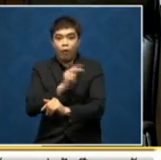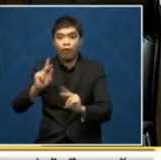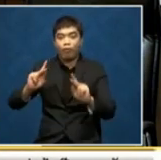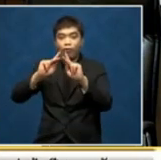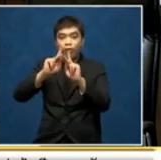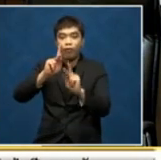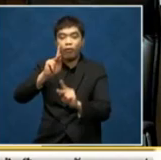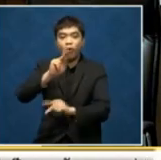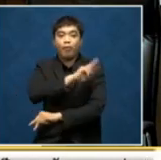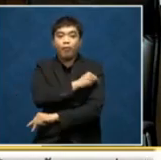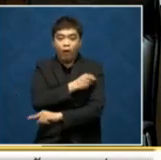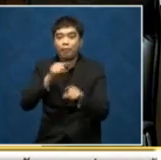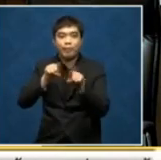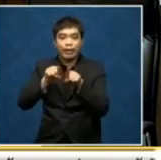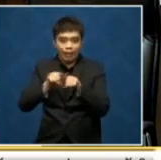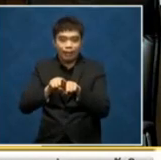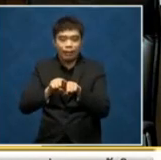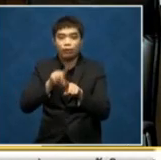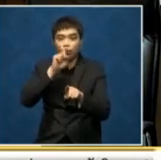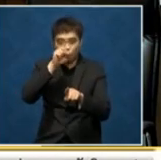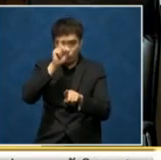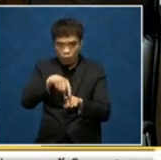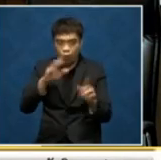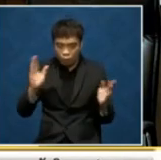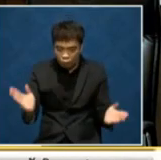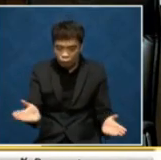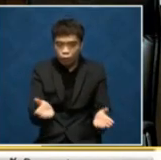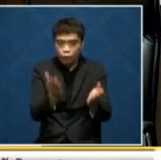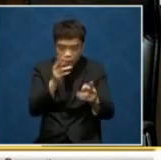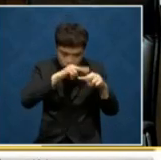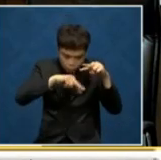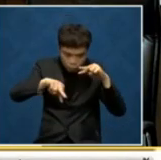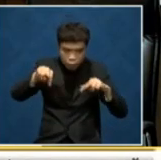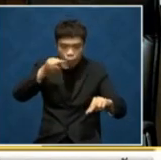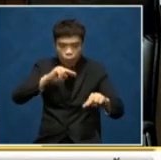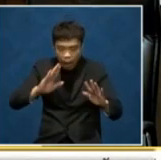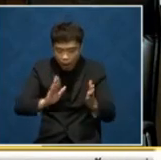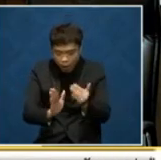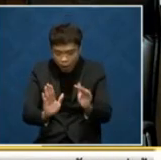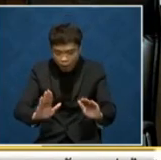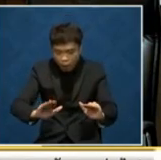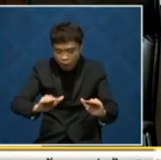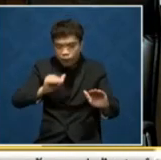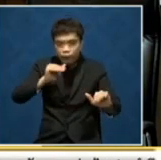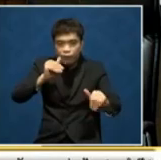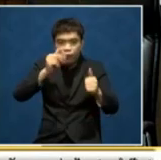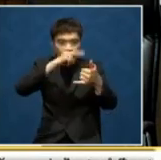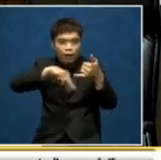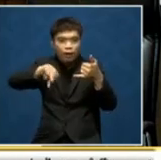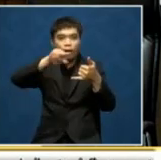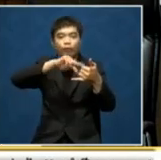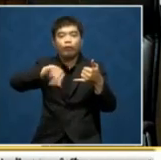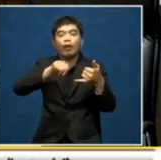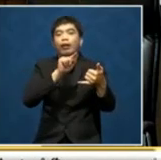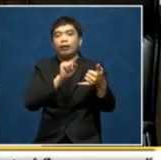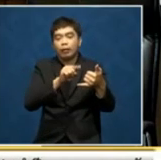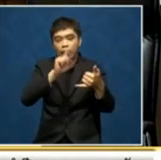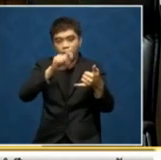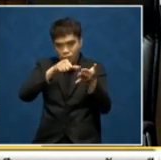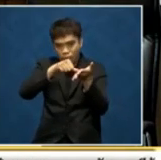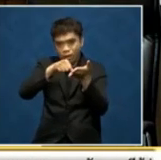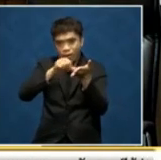อ่างานส่งเสริมป้องกันรักษาฟื้นฟูแล้วก็ในเรื่องของอ่าการรักษาพยาบาลแบบเนี้ยเราก็คงจะต้องมีการปรับ